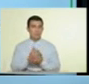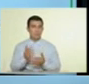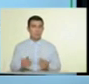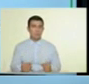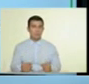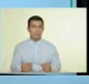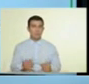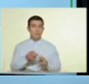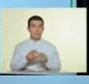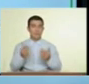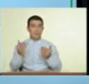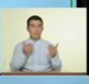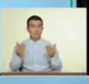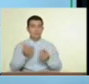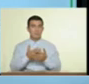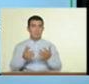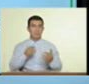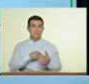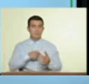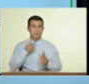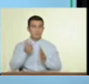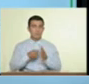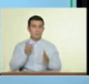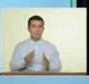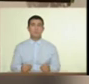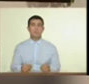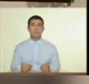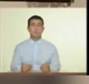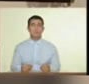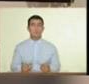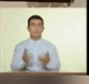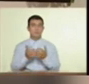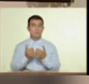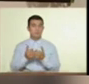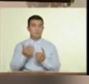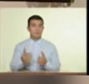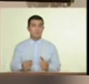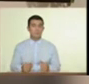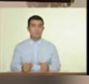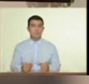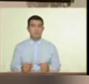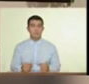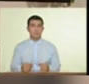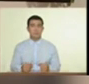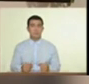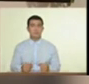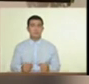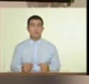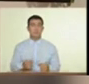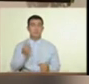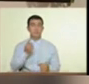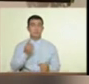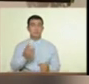shu ketma-ketlikda, demak, masalani yechishimiz kerak bo'ladi. Yechishni boshlaymiz. Demak,